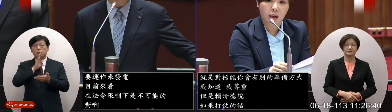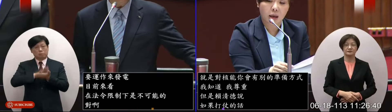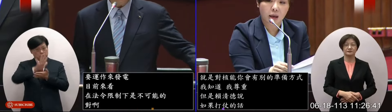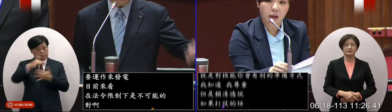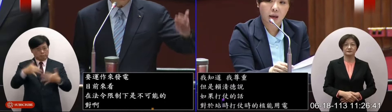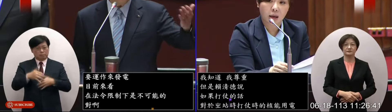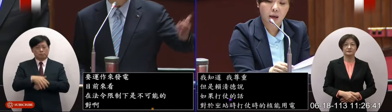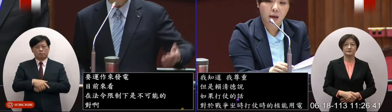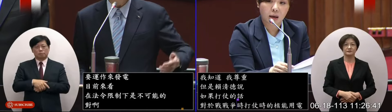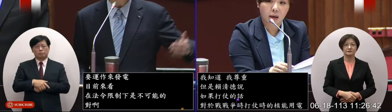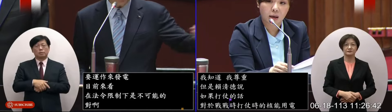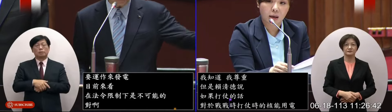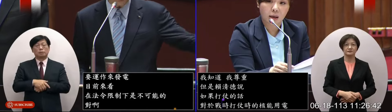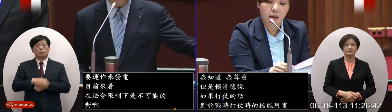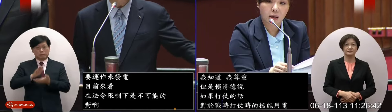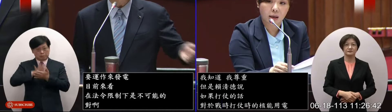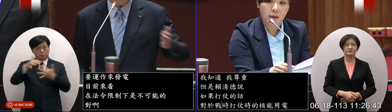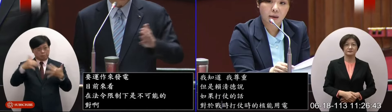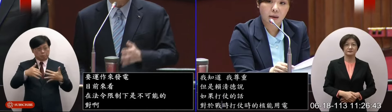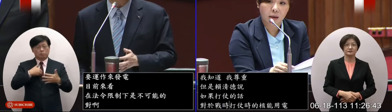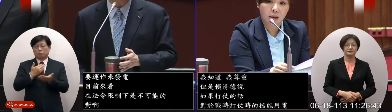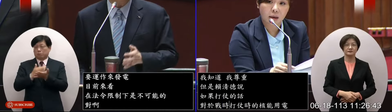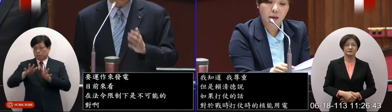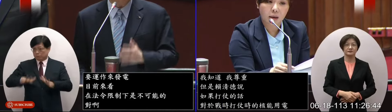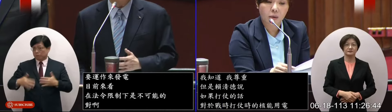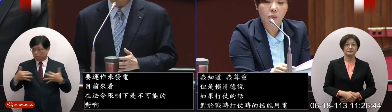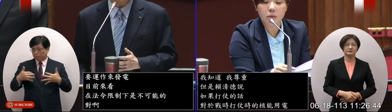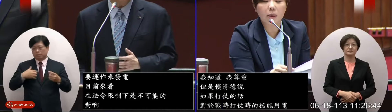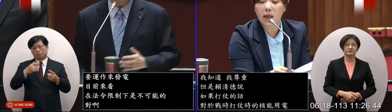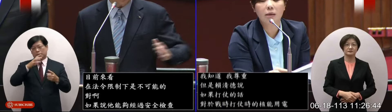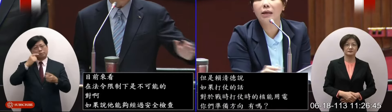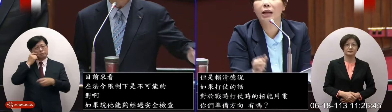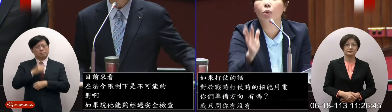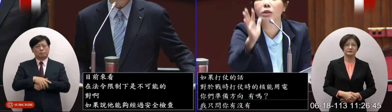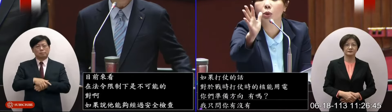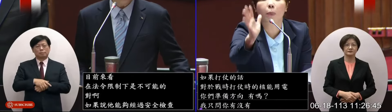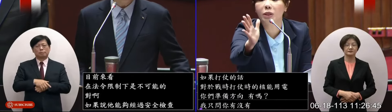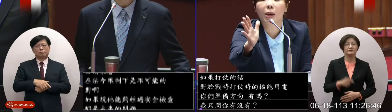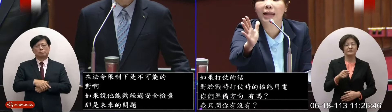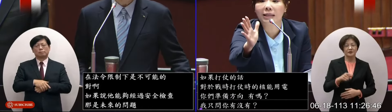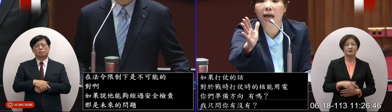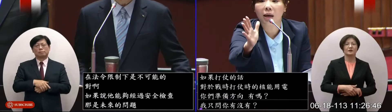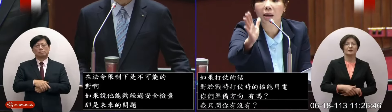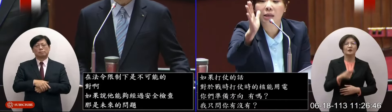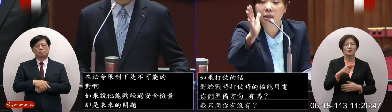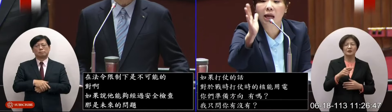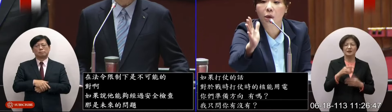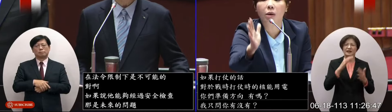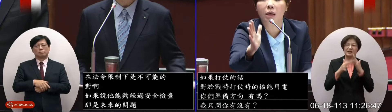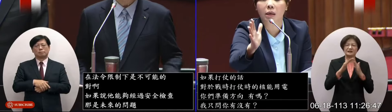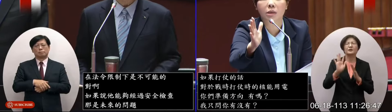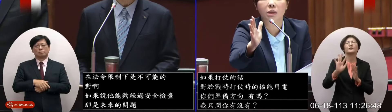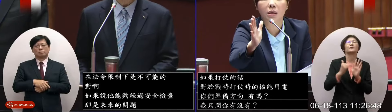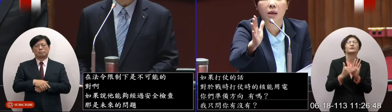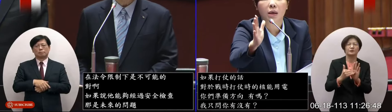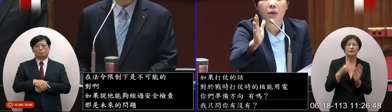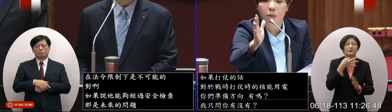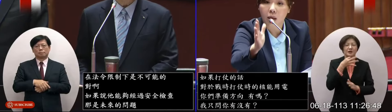问题。所以我们有一句话说，未来的问题来解决今天的问题是有点困难。 我不希望打仗， 是 但是它有可